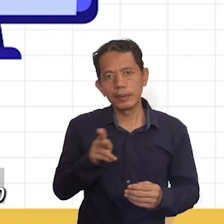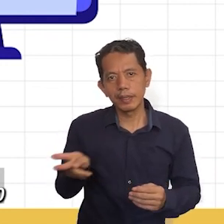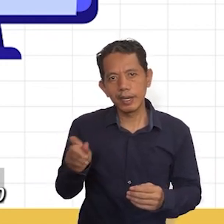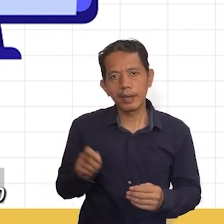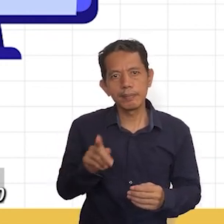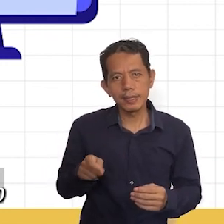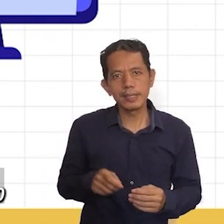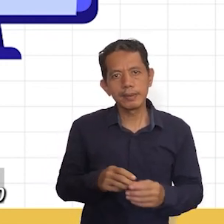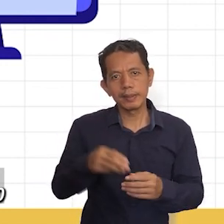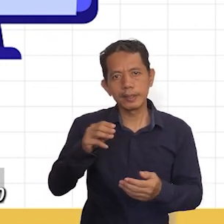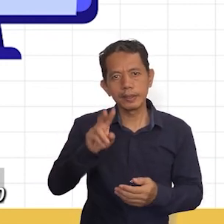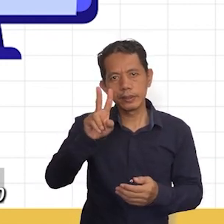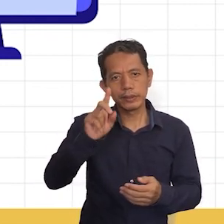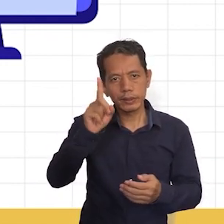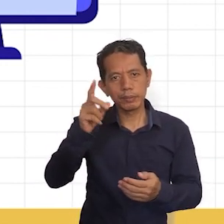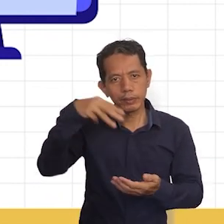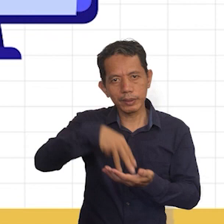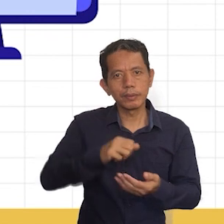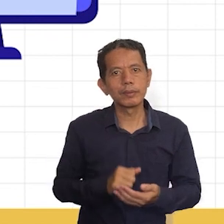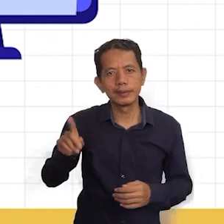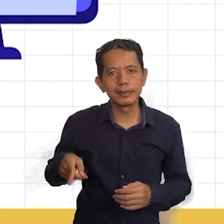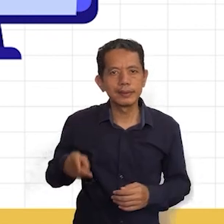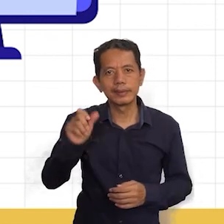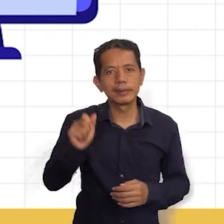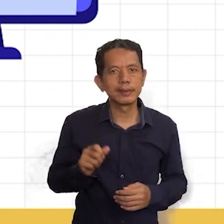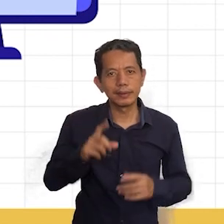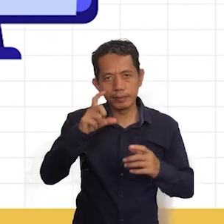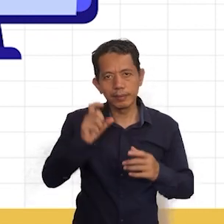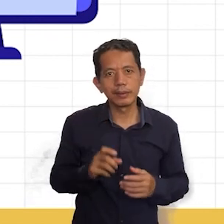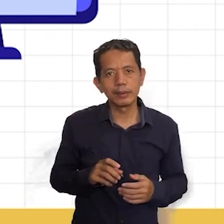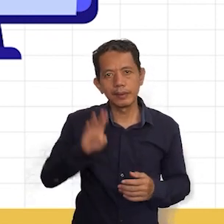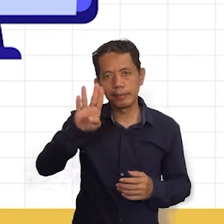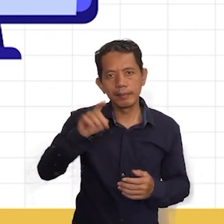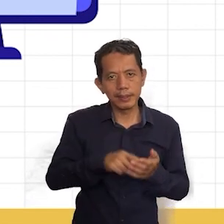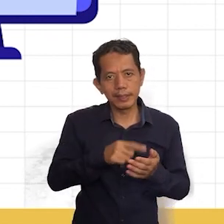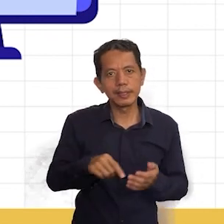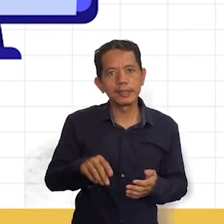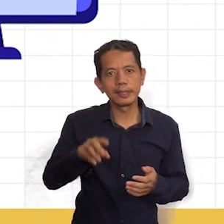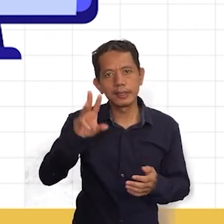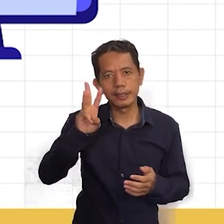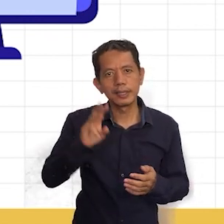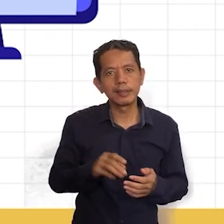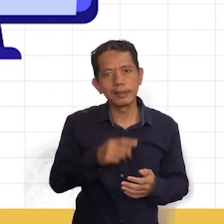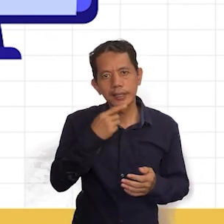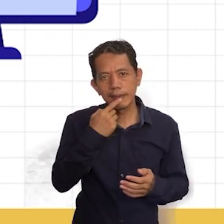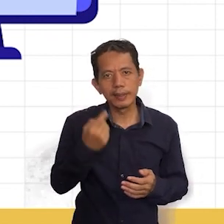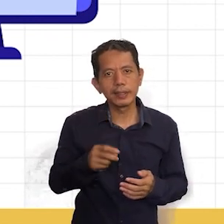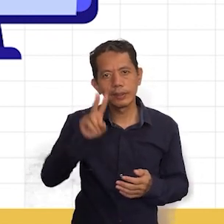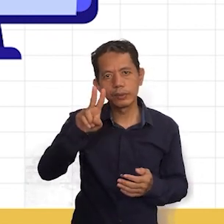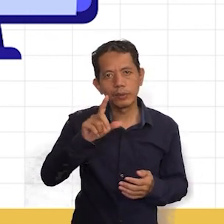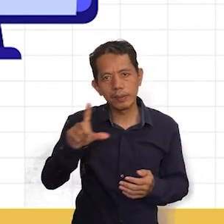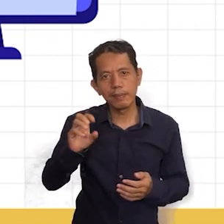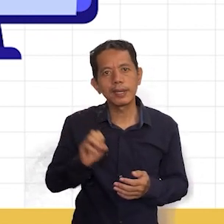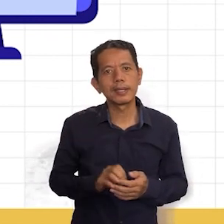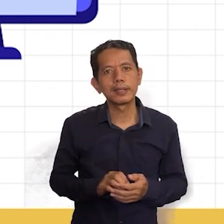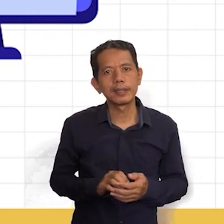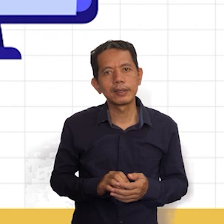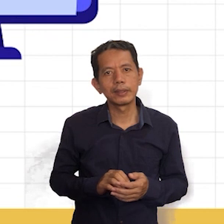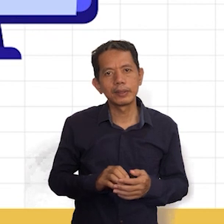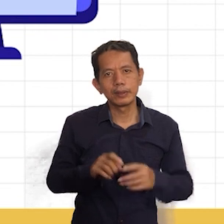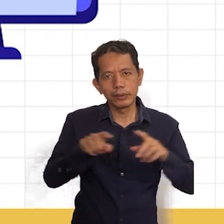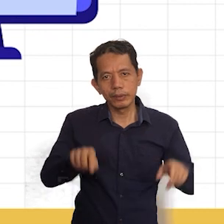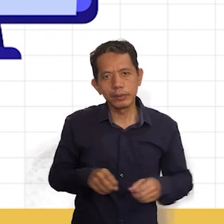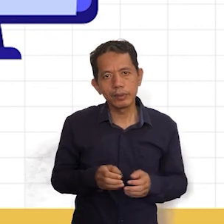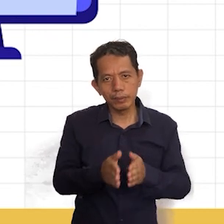pilihnya bermaterai 10.000, pas foto 4x6 latar merah 2 lembar. Yang